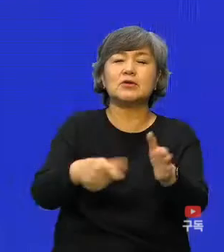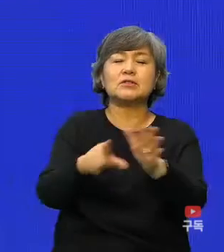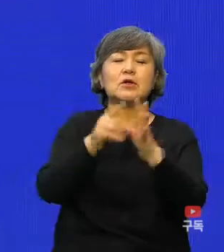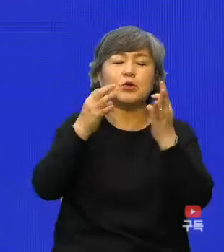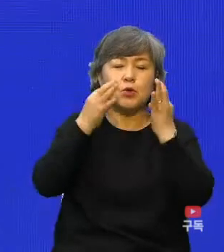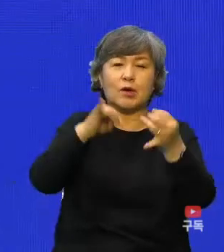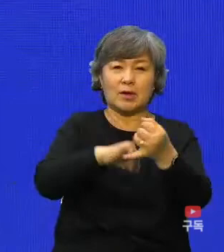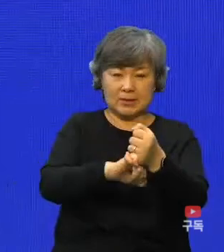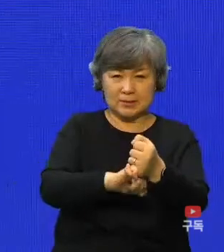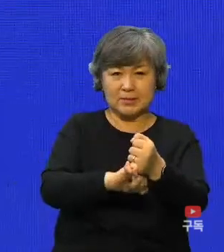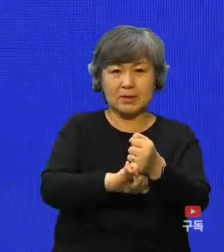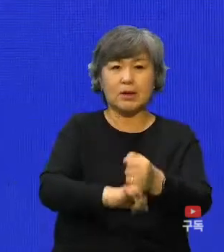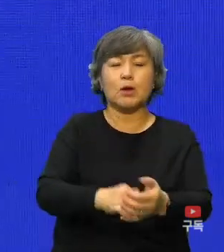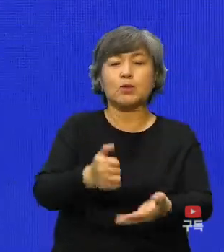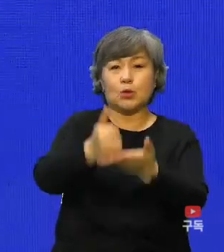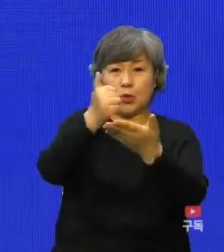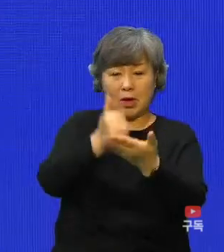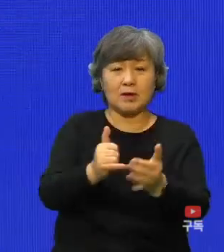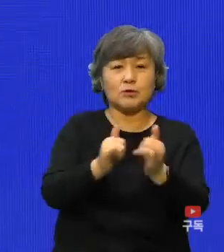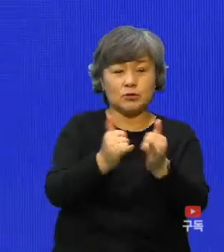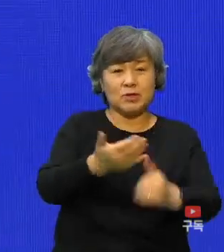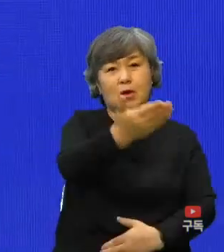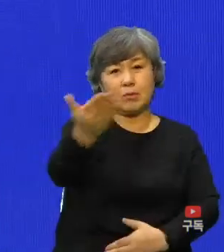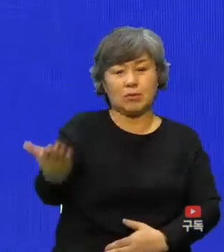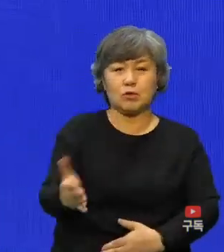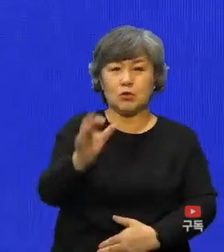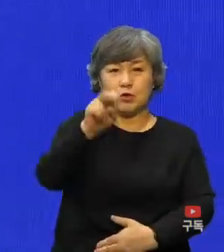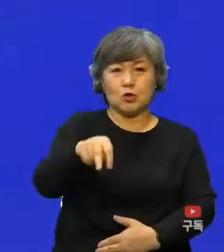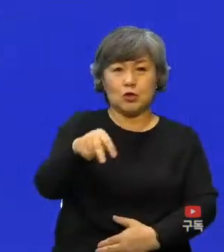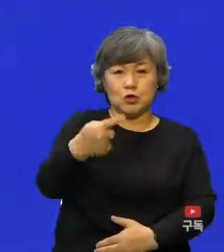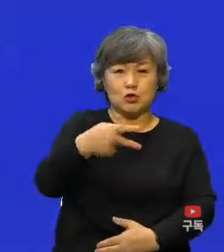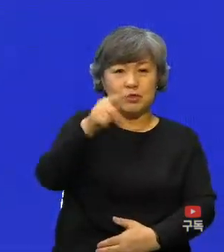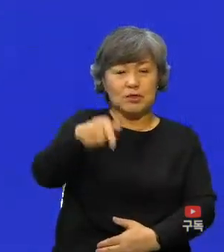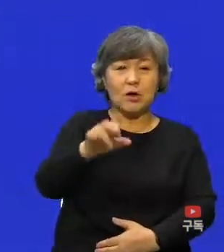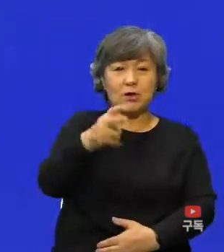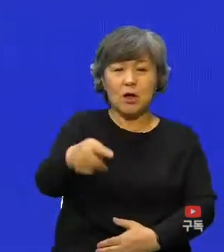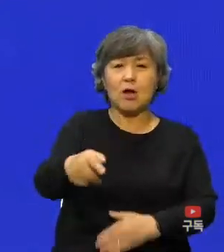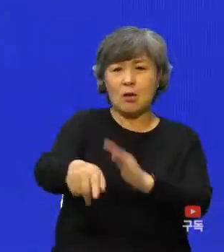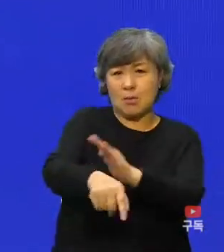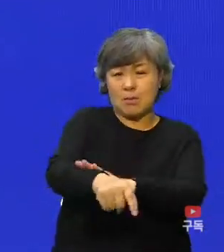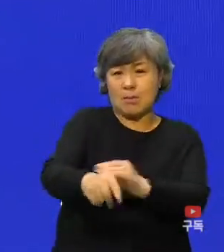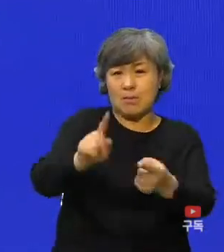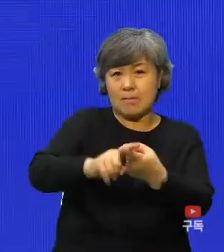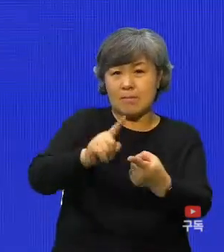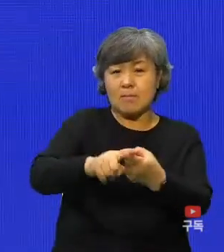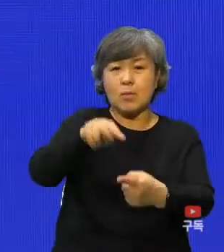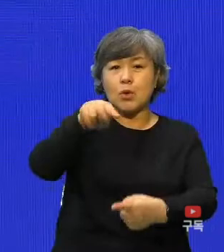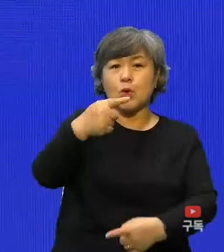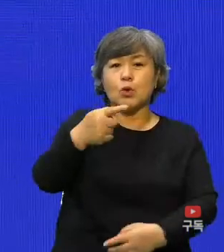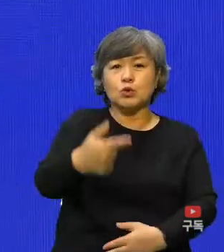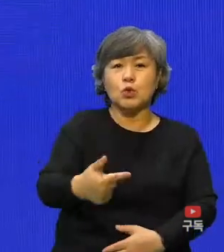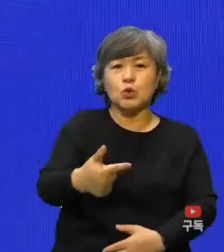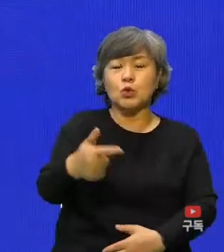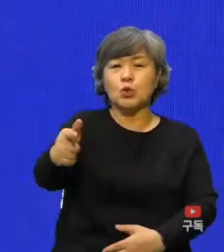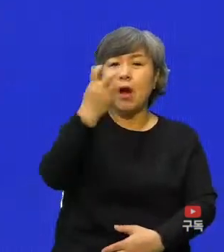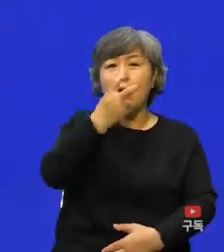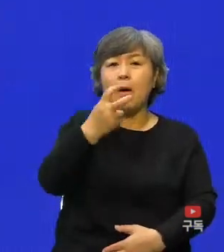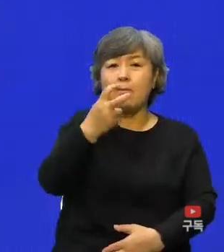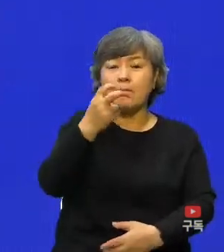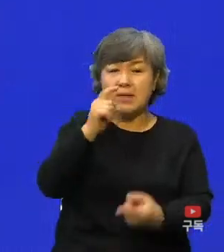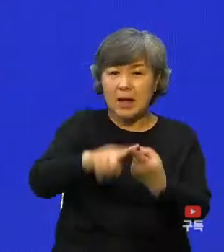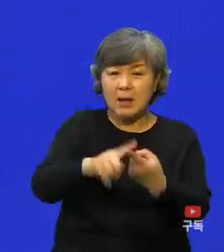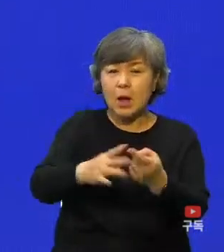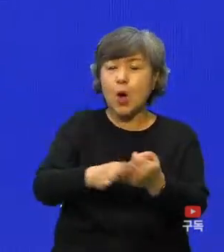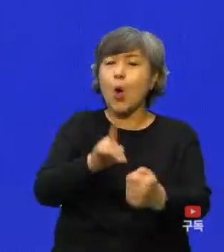다하겠습니다. 존경하는 국민 여러분, 윤석열 전 총장의 오른팔인 수사정보정책관 손중성 검사 측이 작성한 것으로